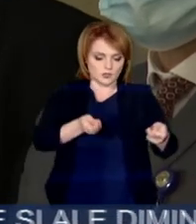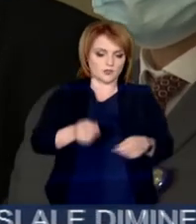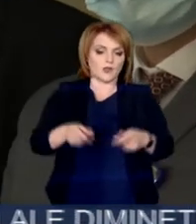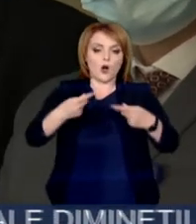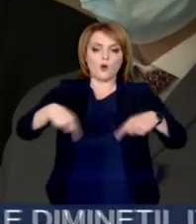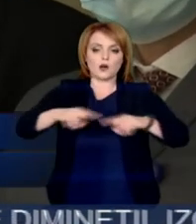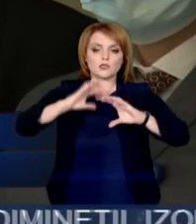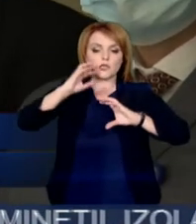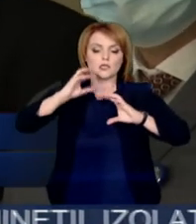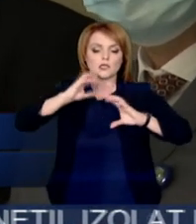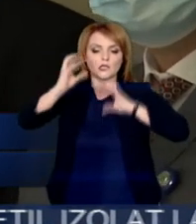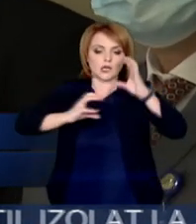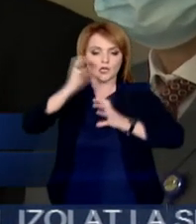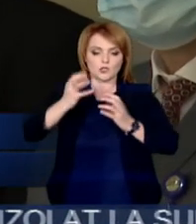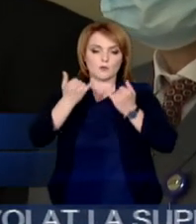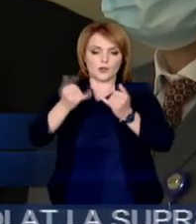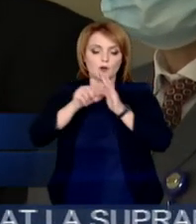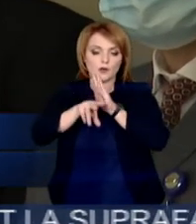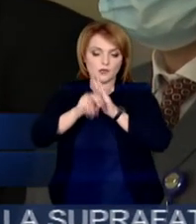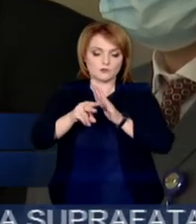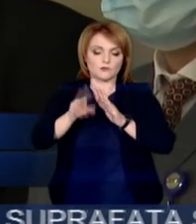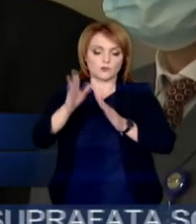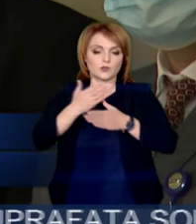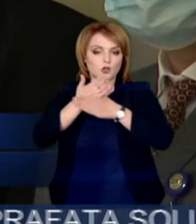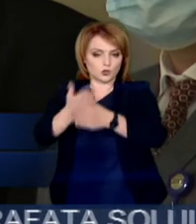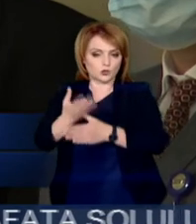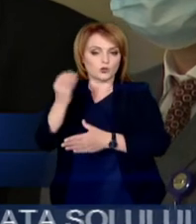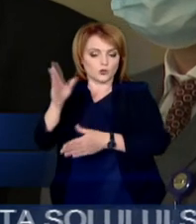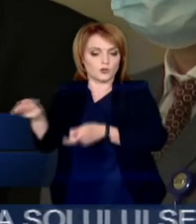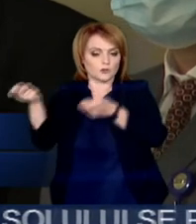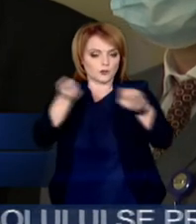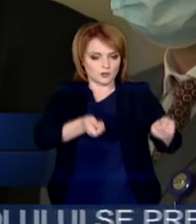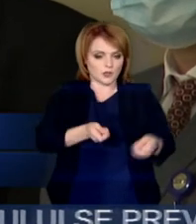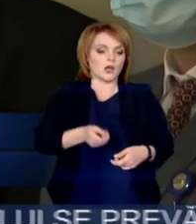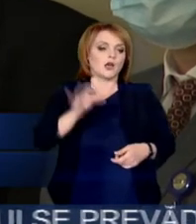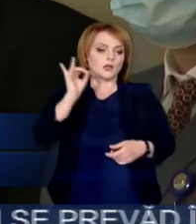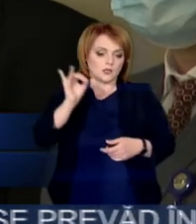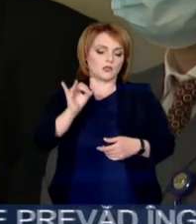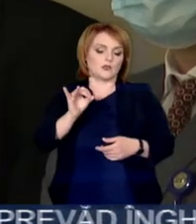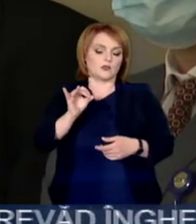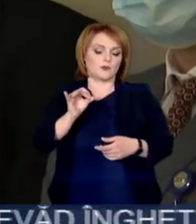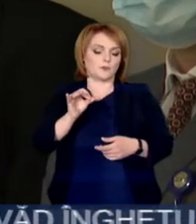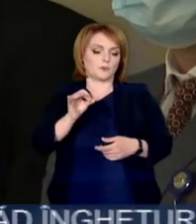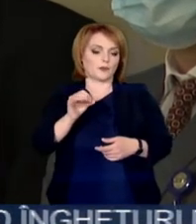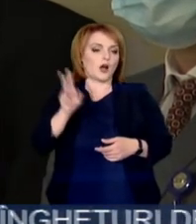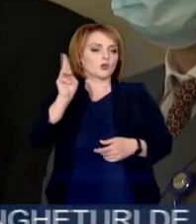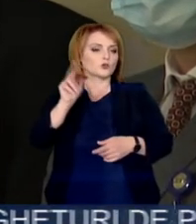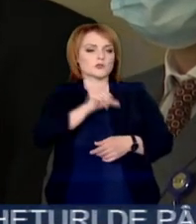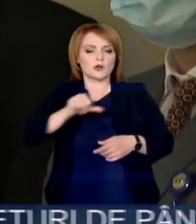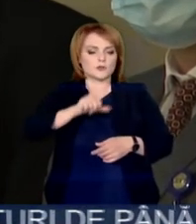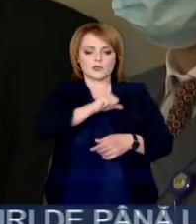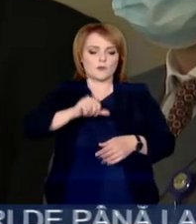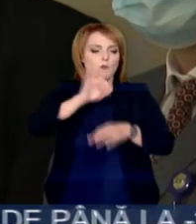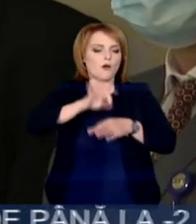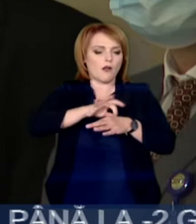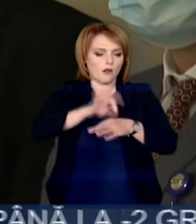Organizația Internațională pentru Migrație oferă asistență medicală și susține continuitatea îngrijirii celor mai vulnerabile persoane din